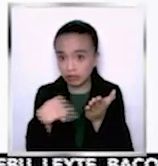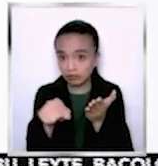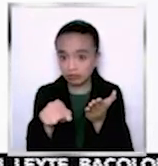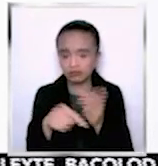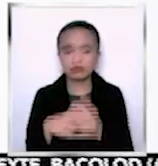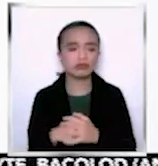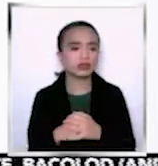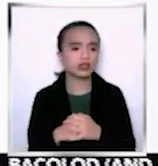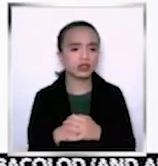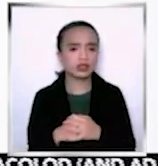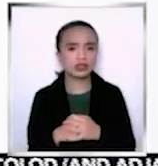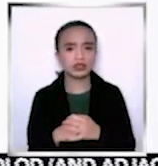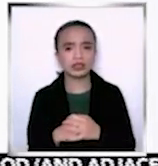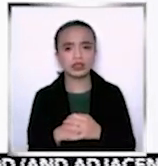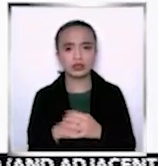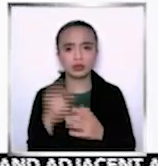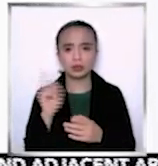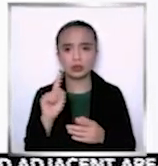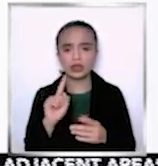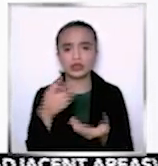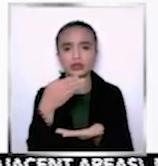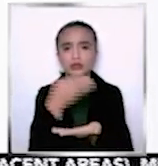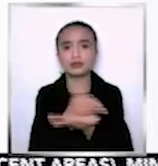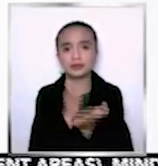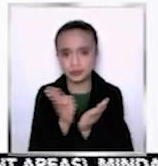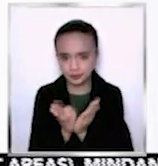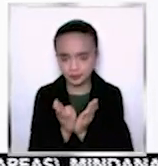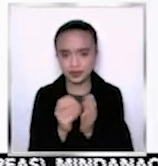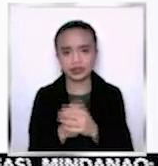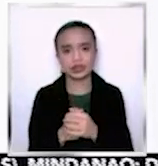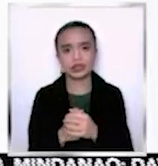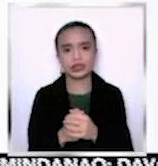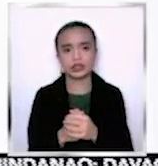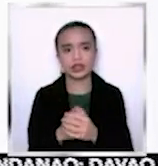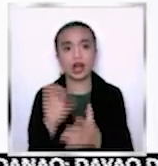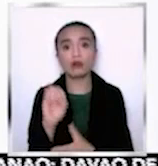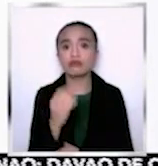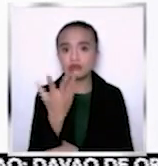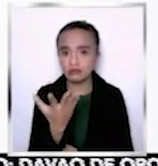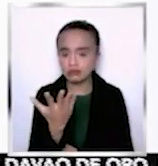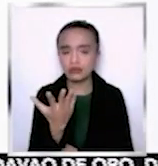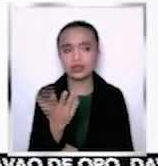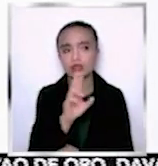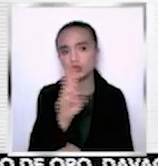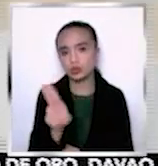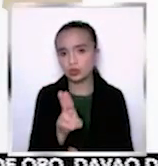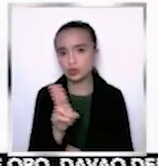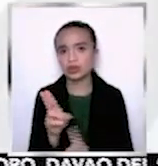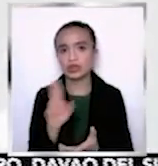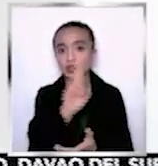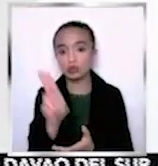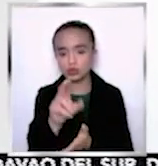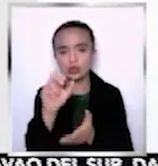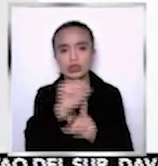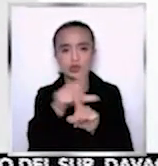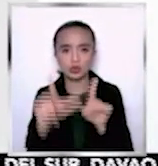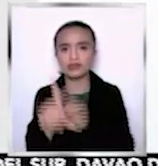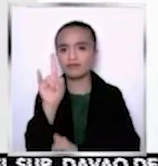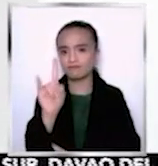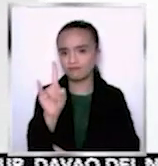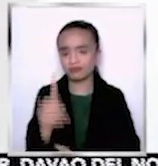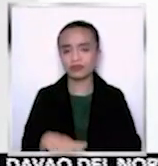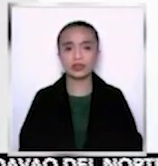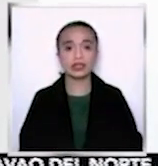yung mga expenditures po nila, expenses, in the use po ng social media. Sa campaign